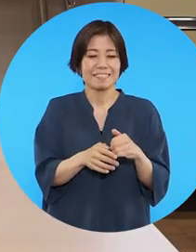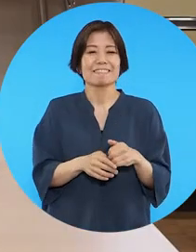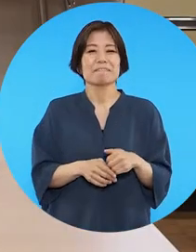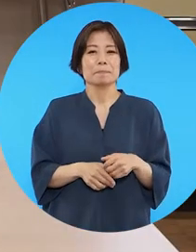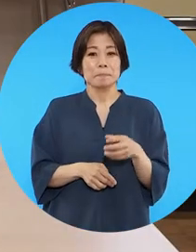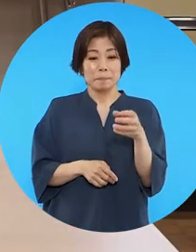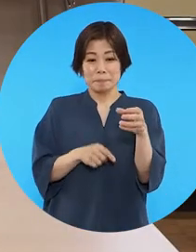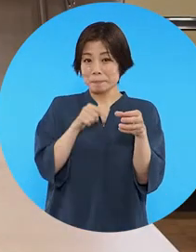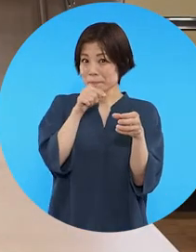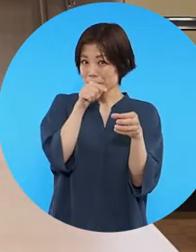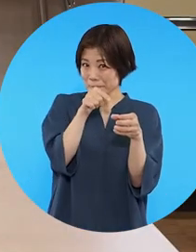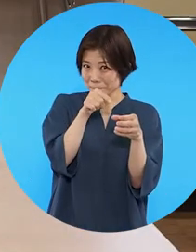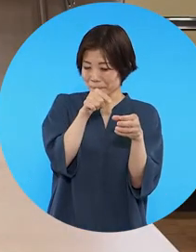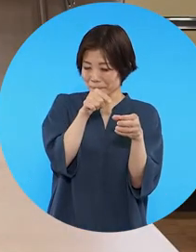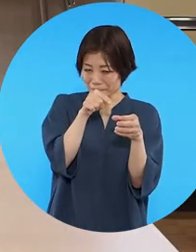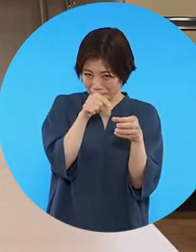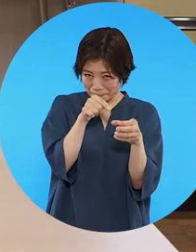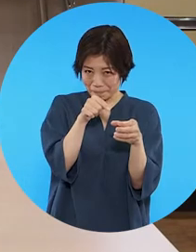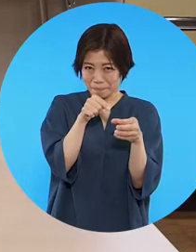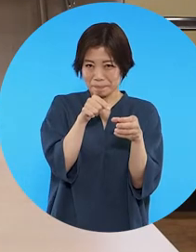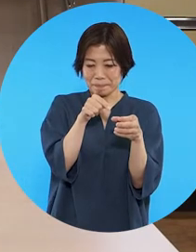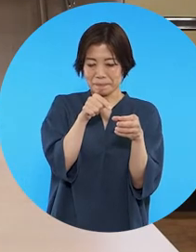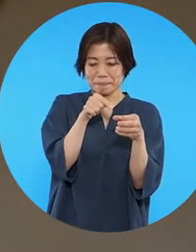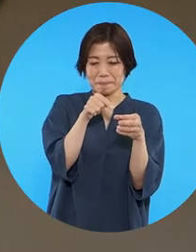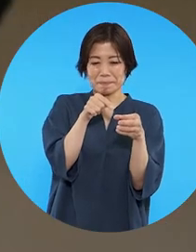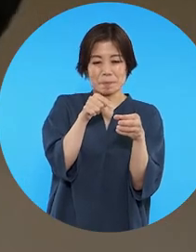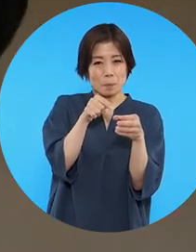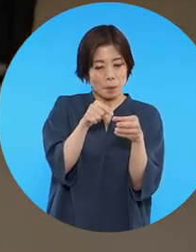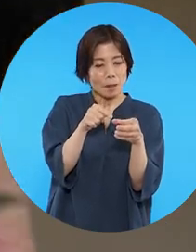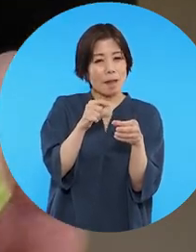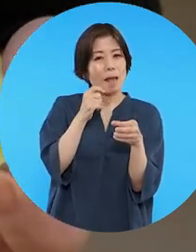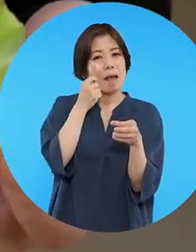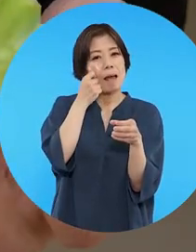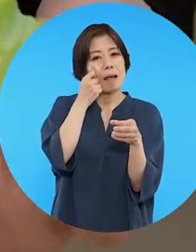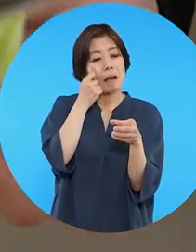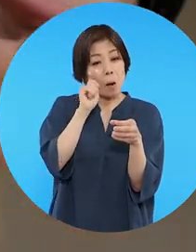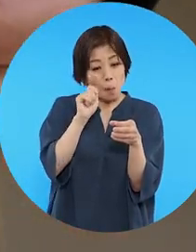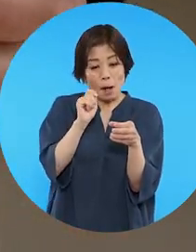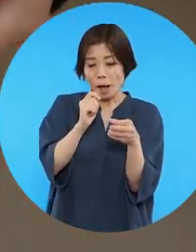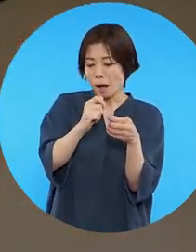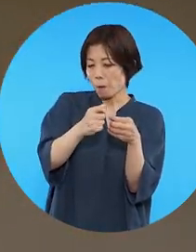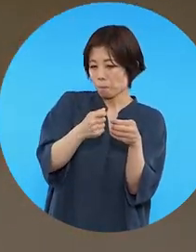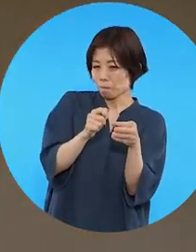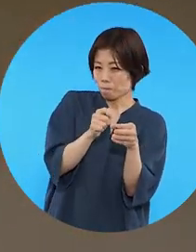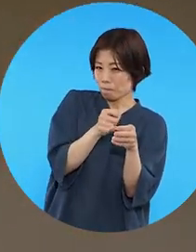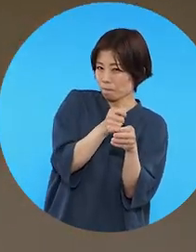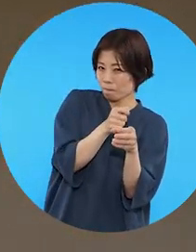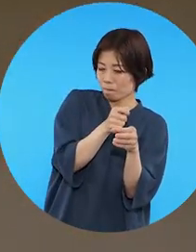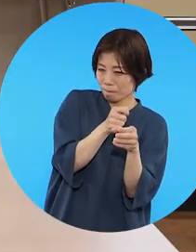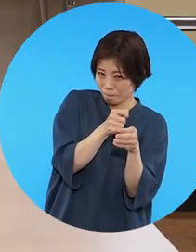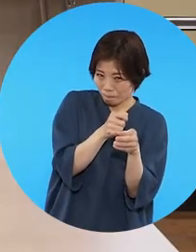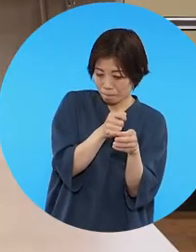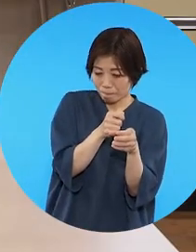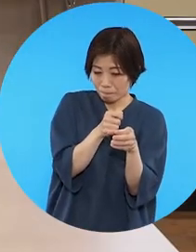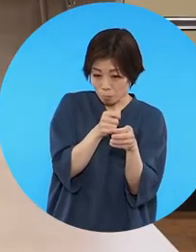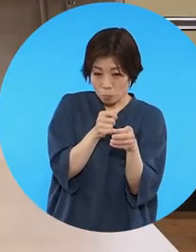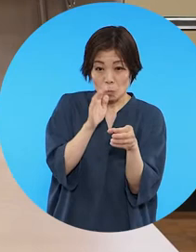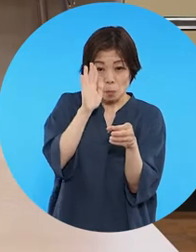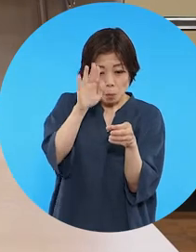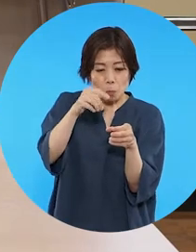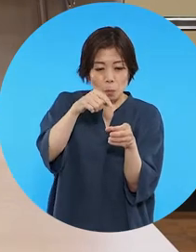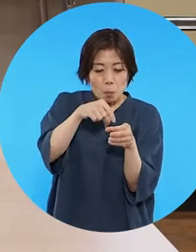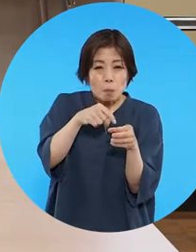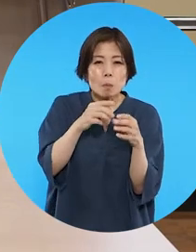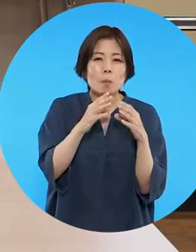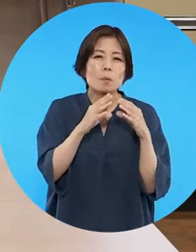草を取った後の茎の調理をしたいと思います。茎のこの皮の部分は取ってください。皮を取ってしまうと